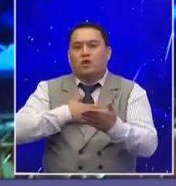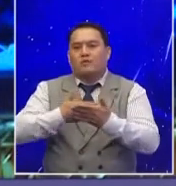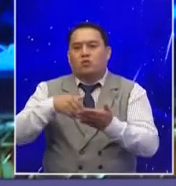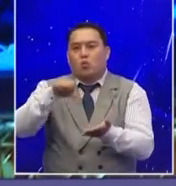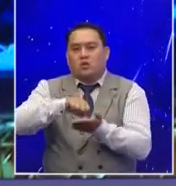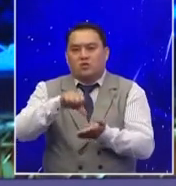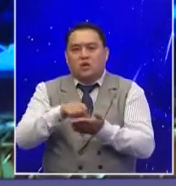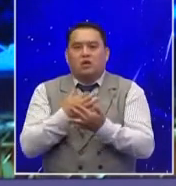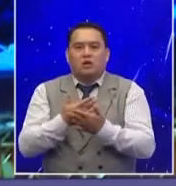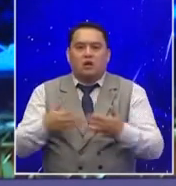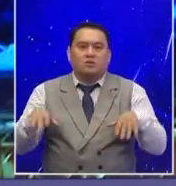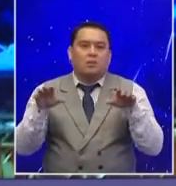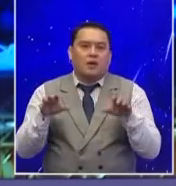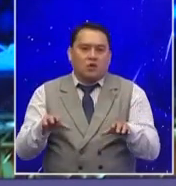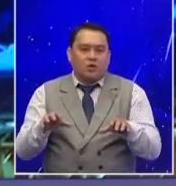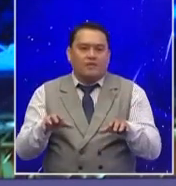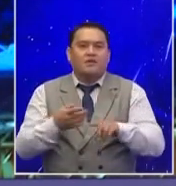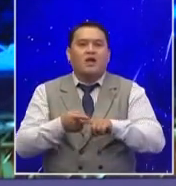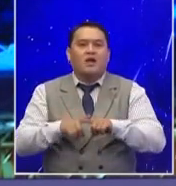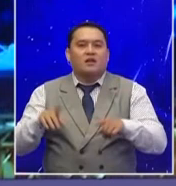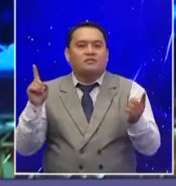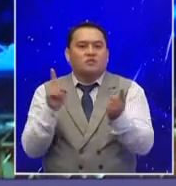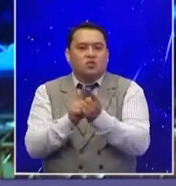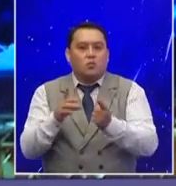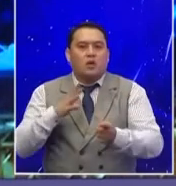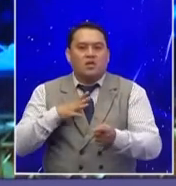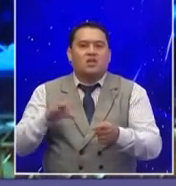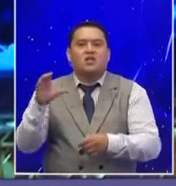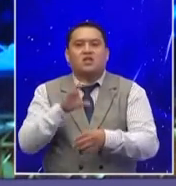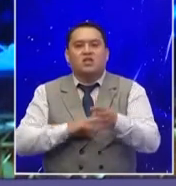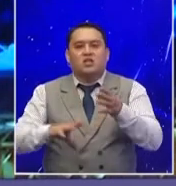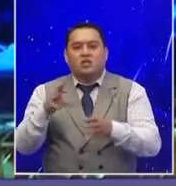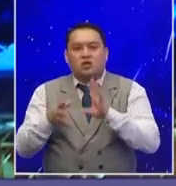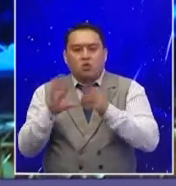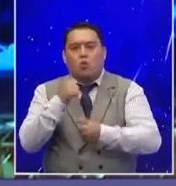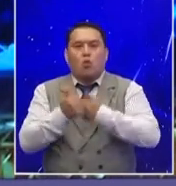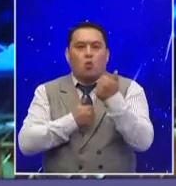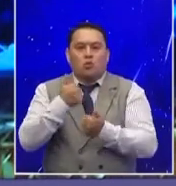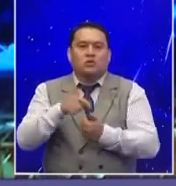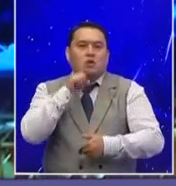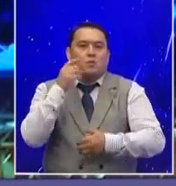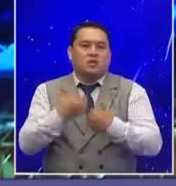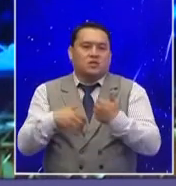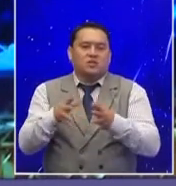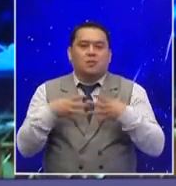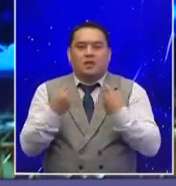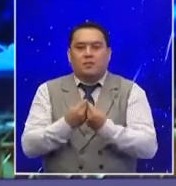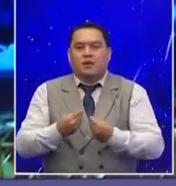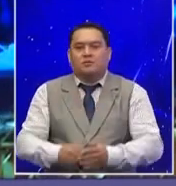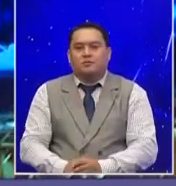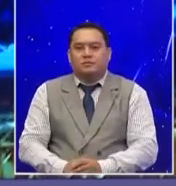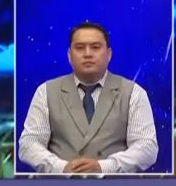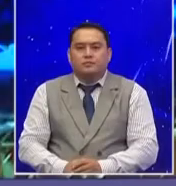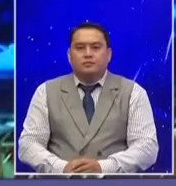участие председатели из разных районов. В ходе встречи подведены итоги работы и конкурса среди молодых семей «Моя семья, мое